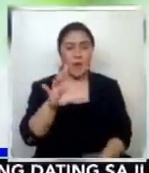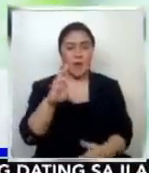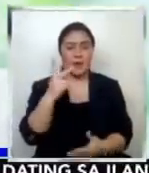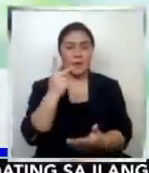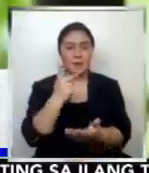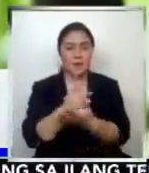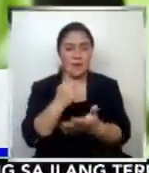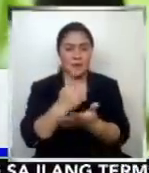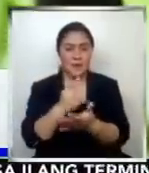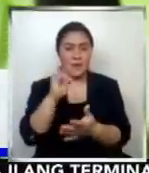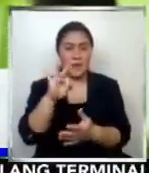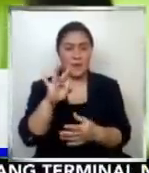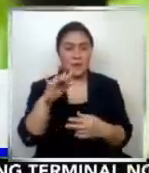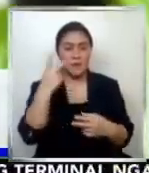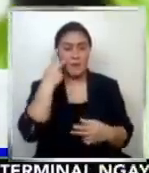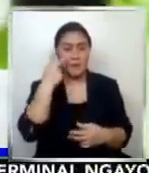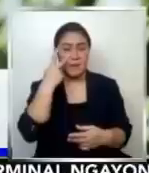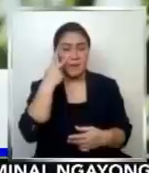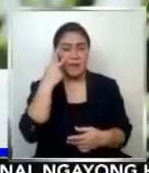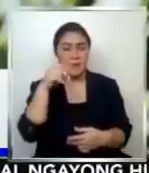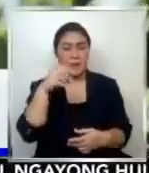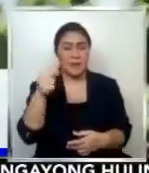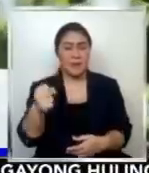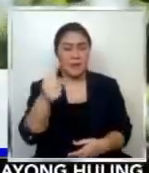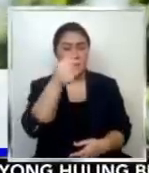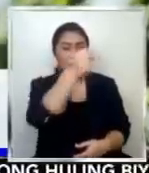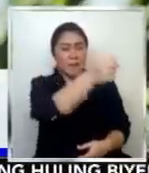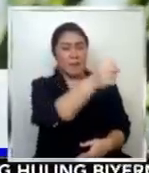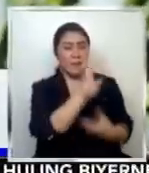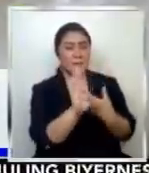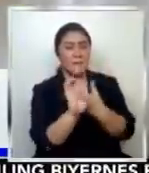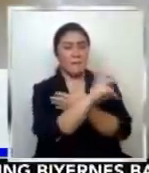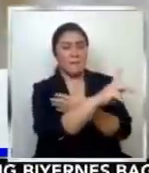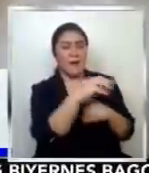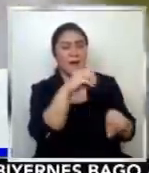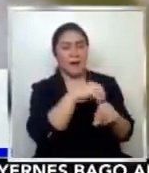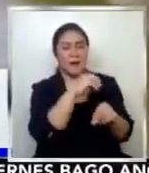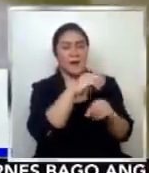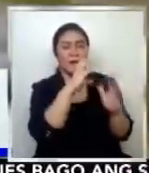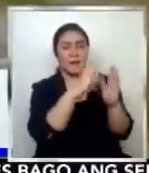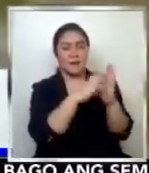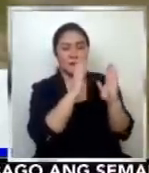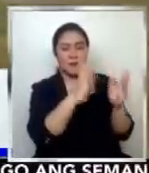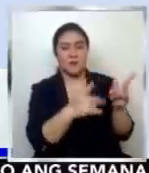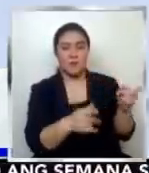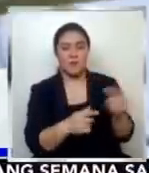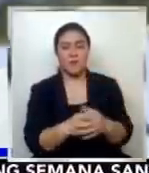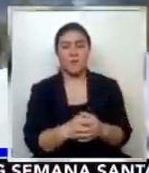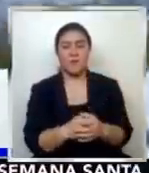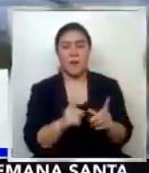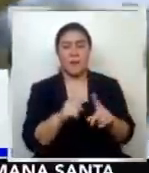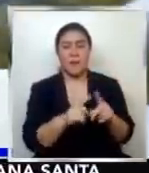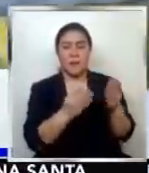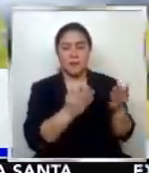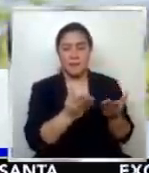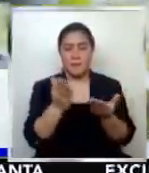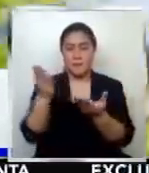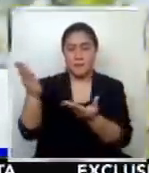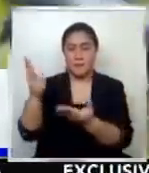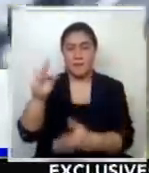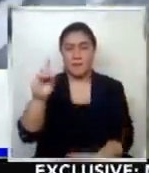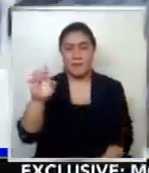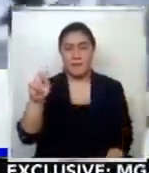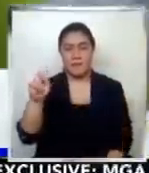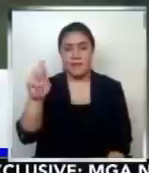na itinuturn over sa munisipyo. Inilapit naman daw ng LGU sa DENR ang matagal na nilang problema